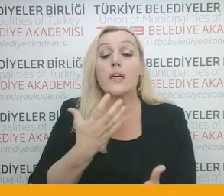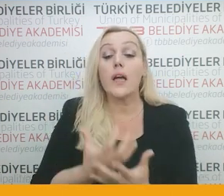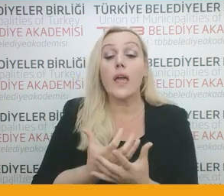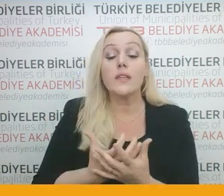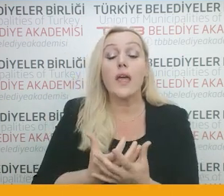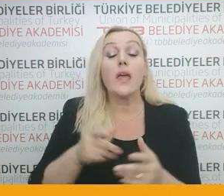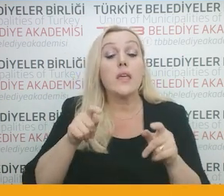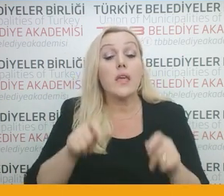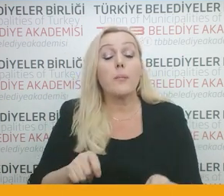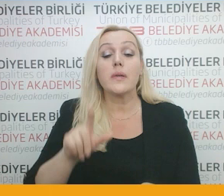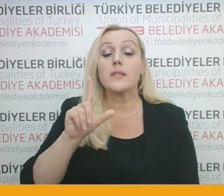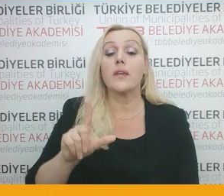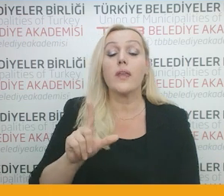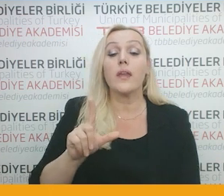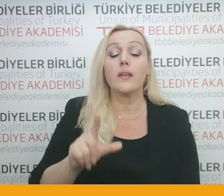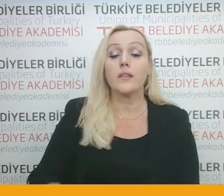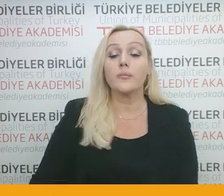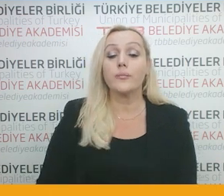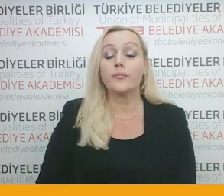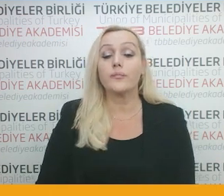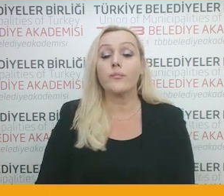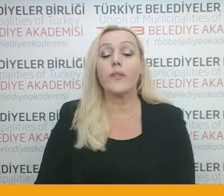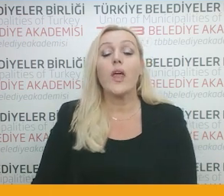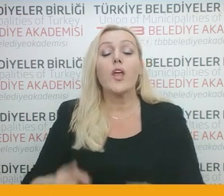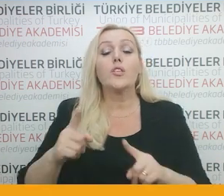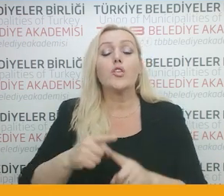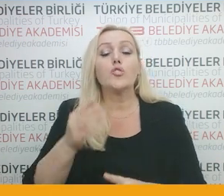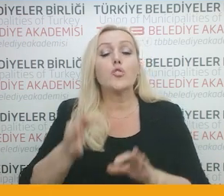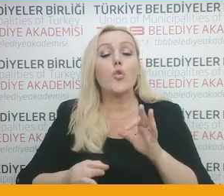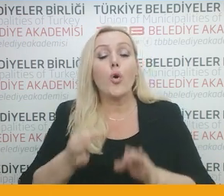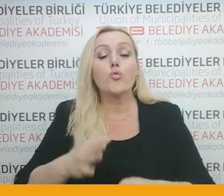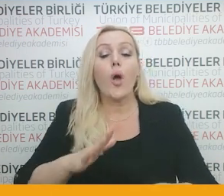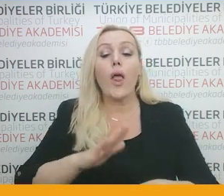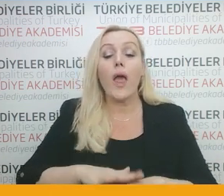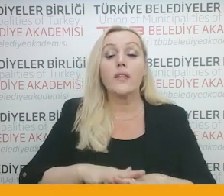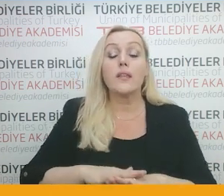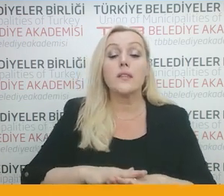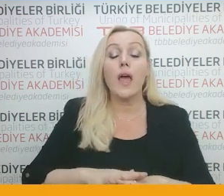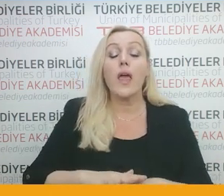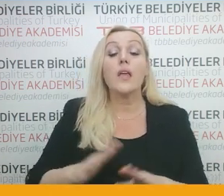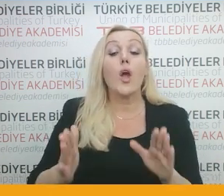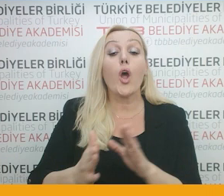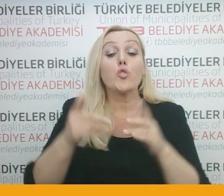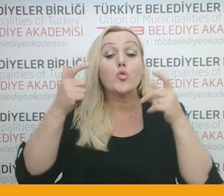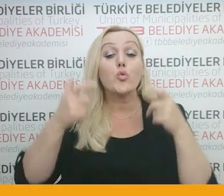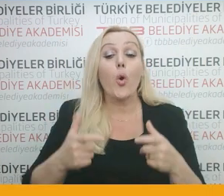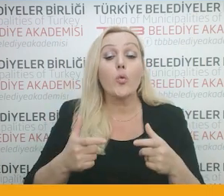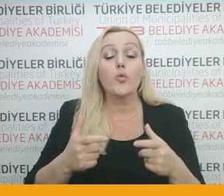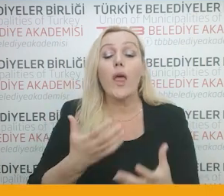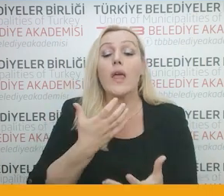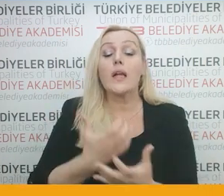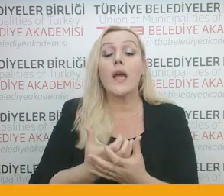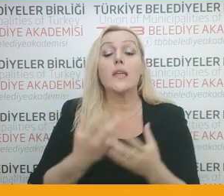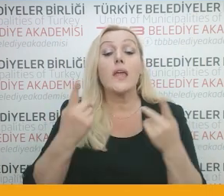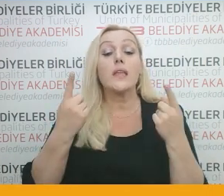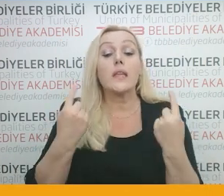görevlendirme yapılabilir. Taşınır kontrol yetkilisi harcama yetkilisine karşı sorumludur arkadaşlar. Kayıt yetkilisinin